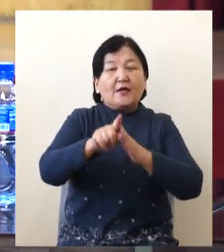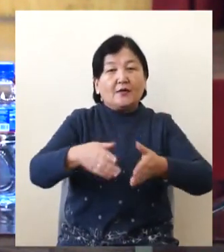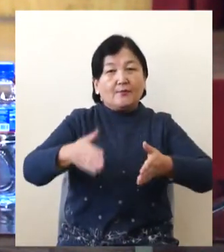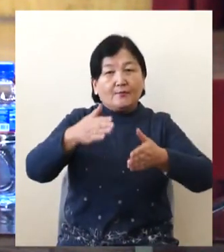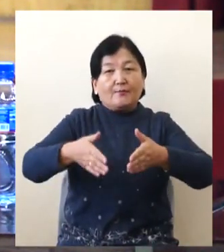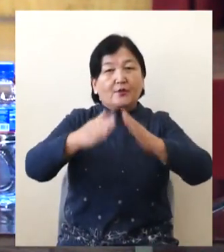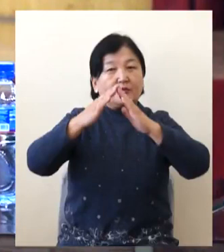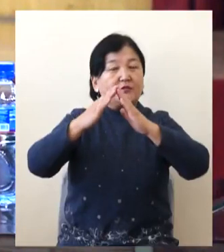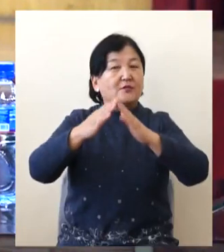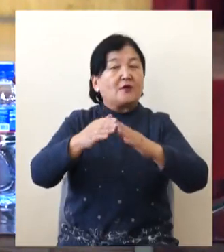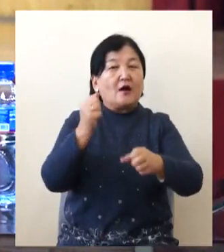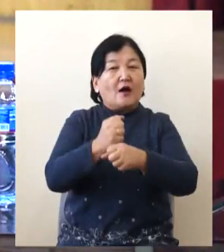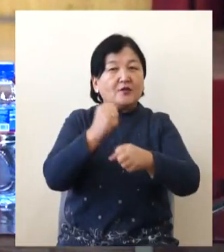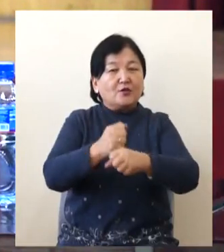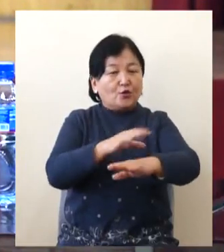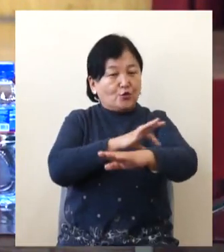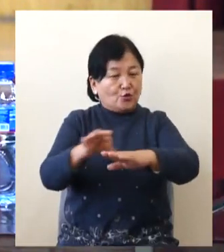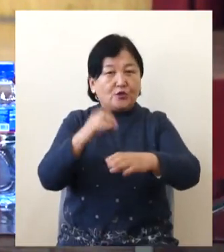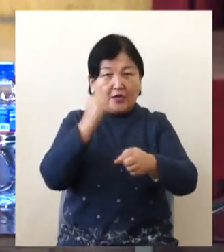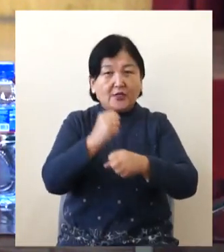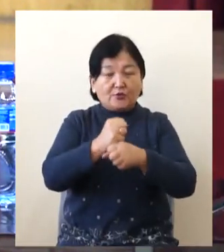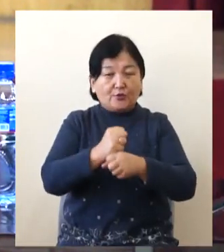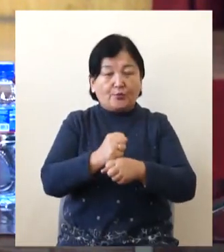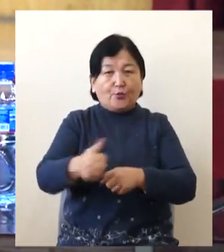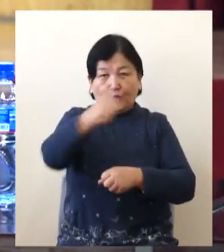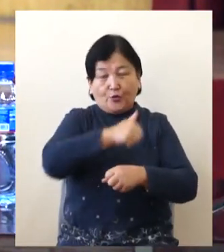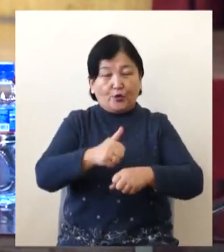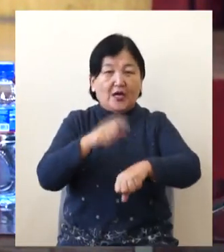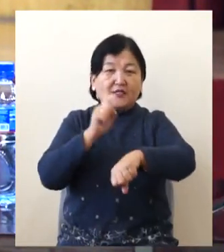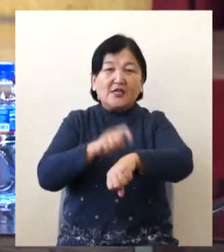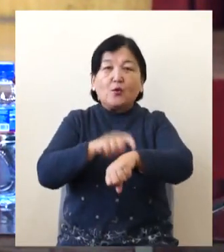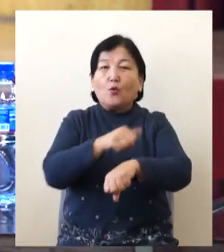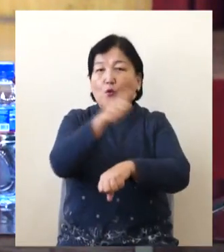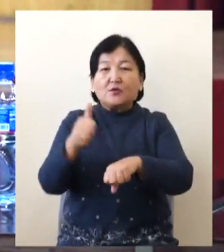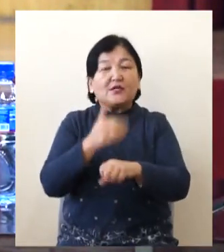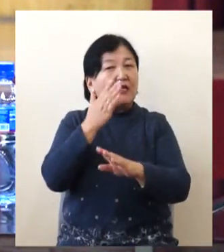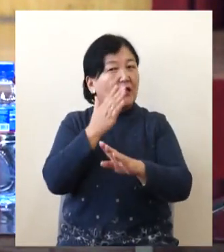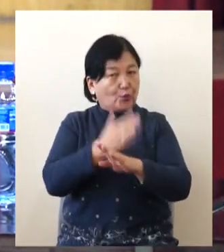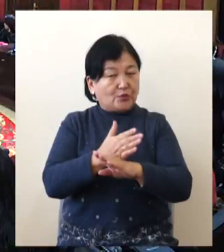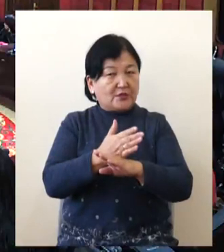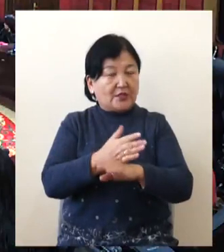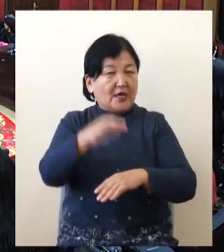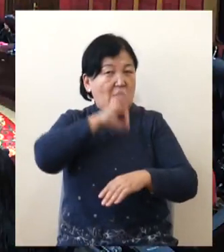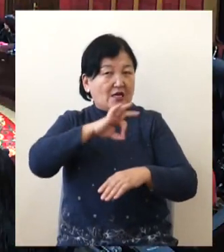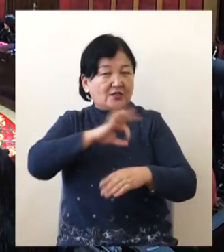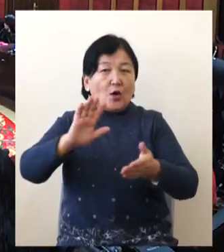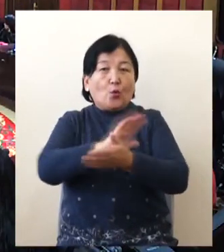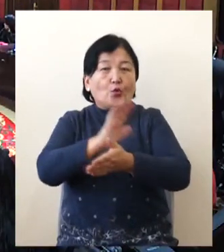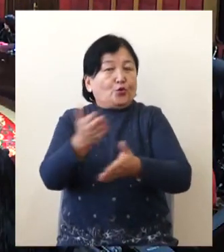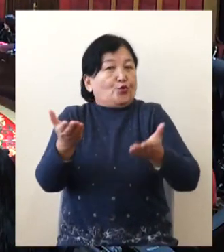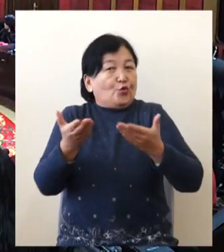төсөл бүрэн цагтаа дуусдаг, ашиг орлого өгдөг. А манай Монголынх болохоор том төслүүдийг